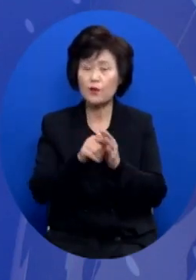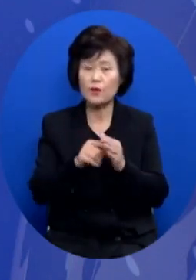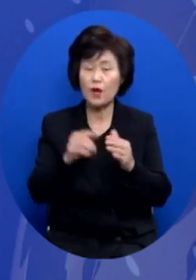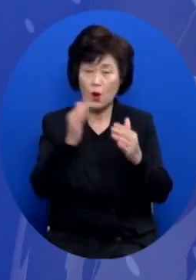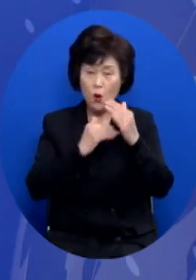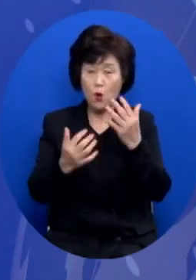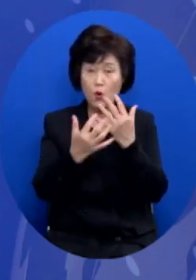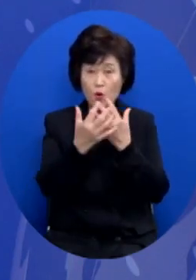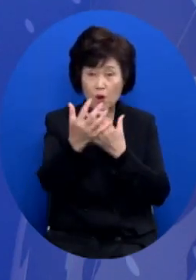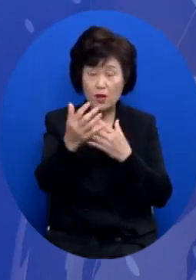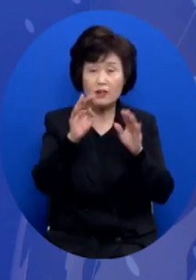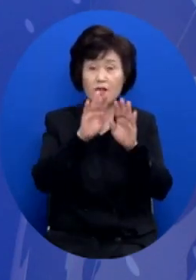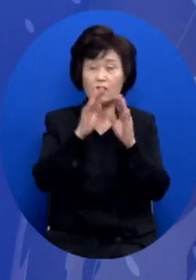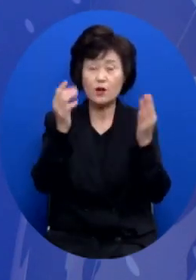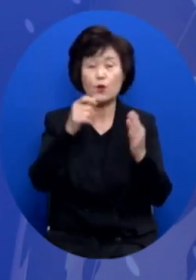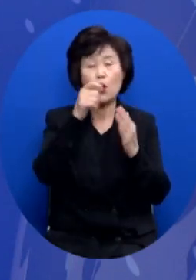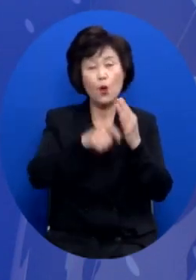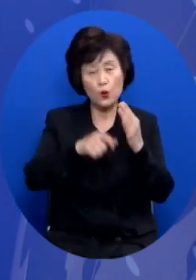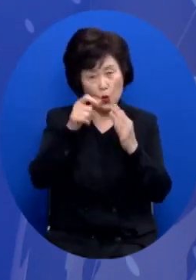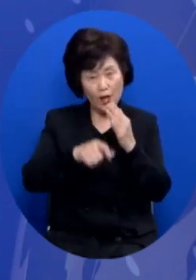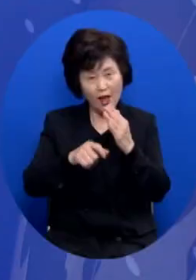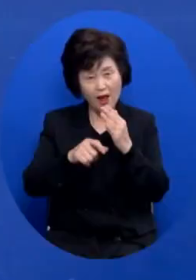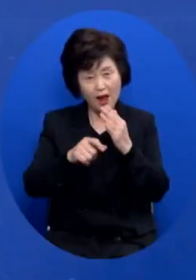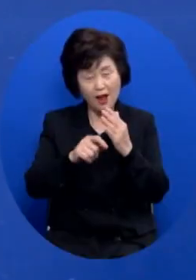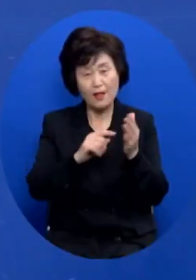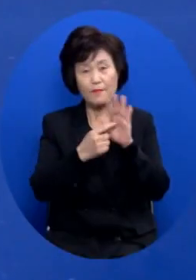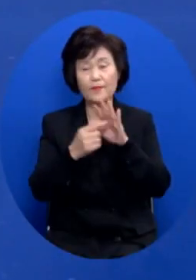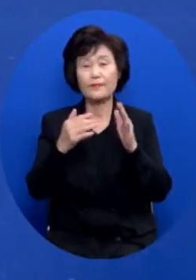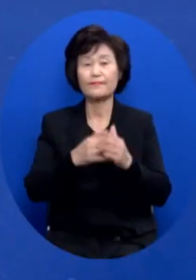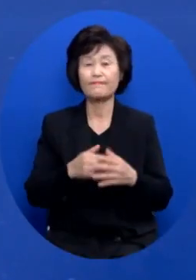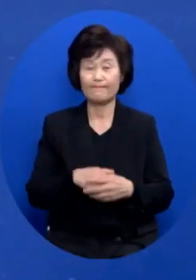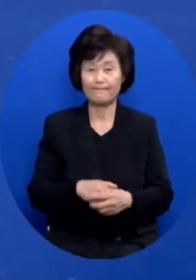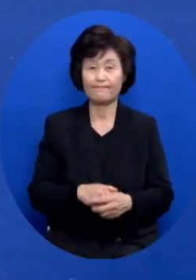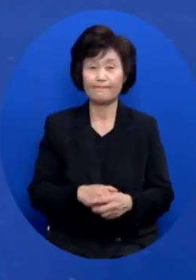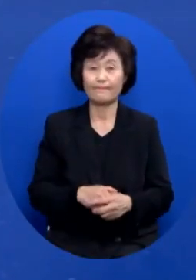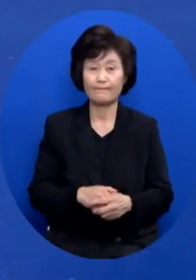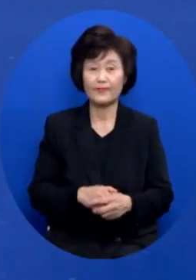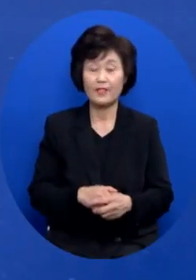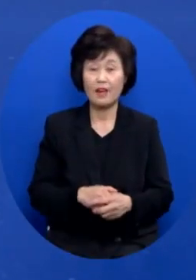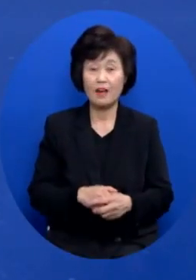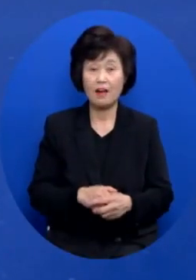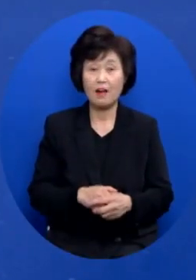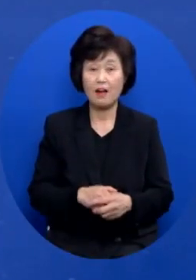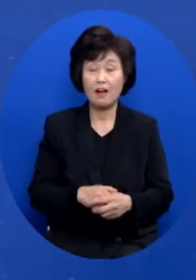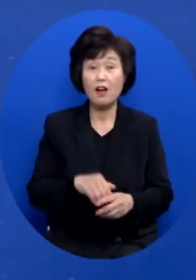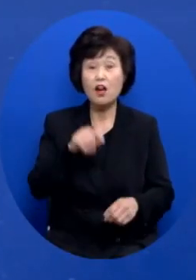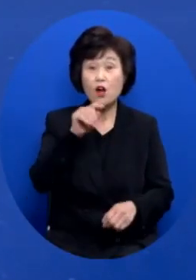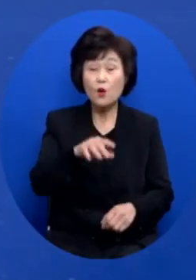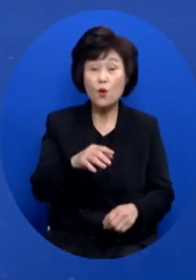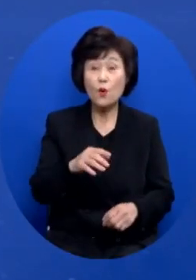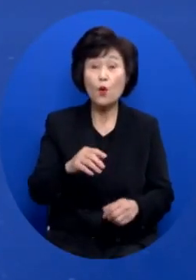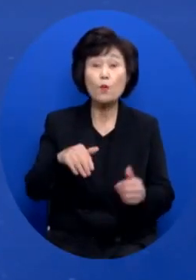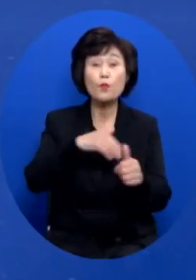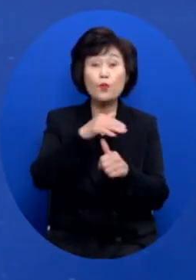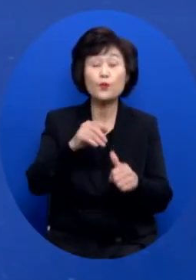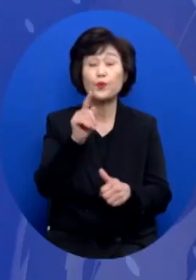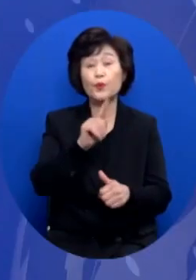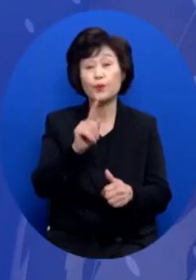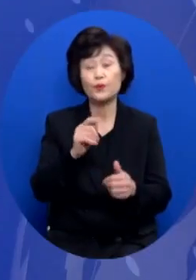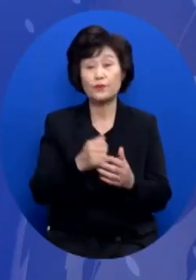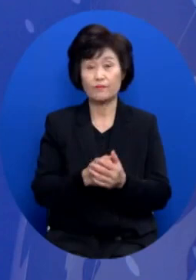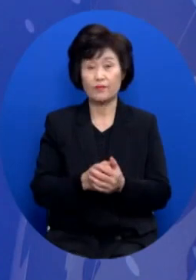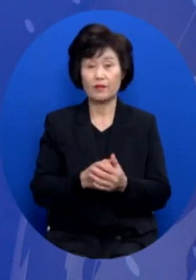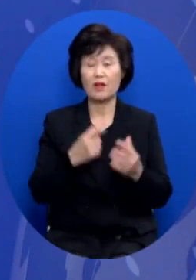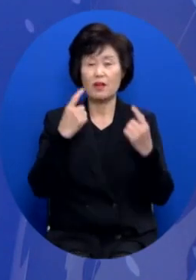열고 교단의 여론을 모았습니다네 그렇군요 그 공청 현장 분위기는 어땠습니까네